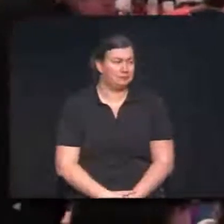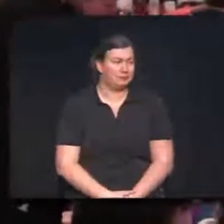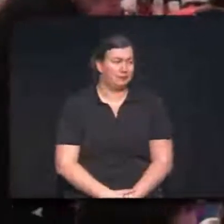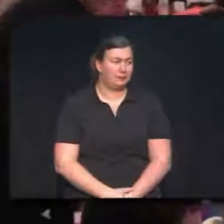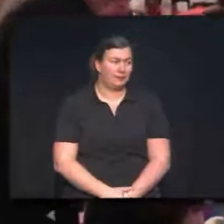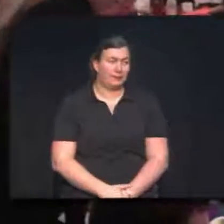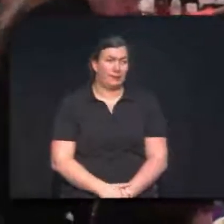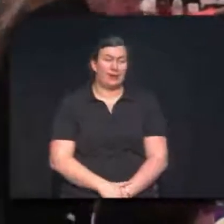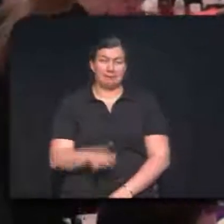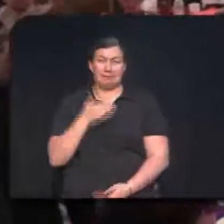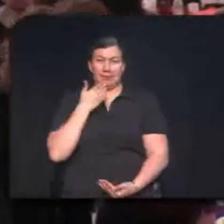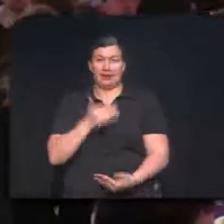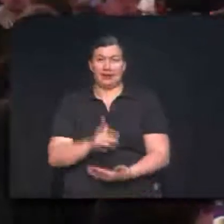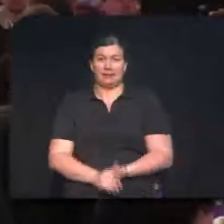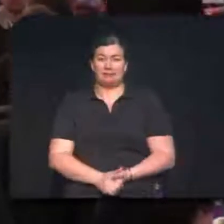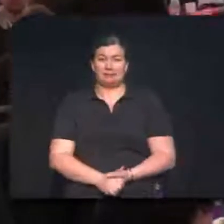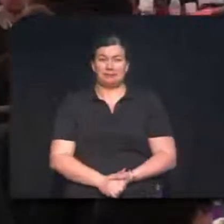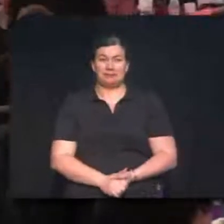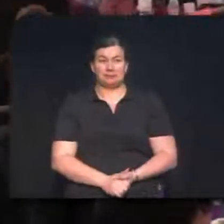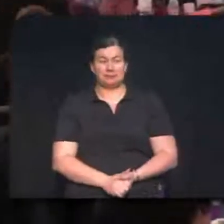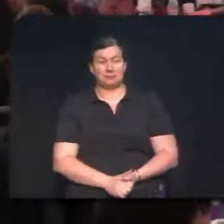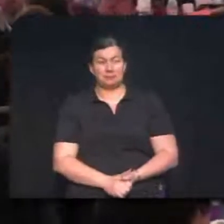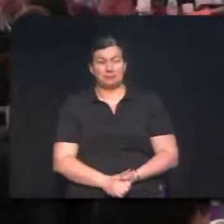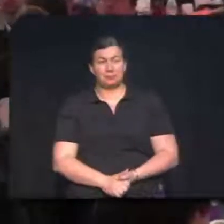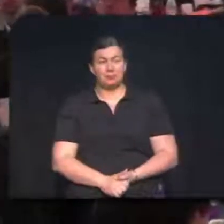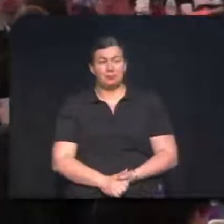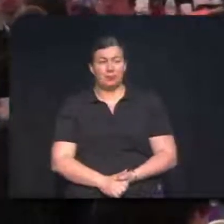danke auch von mir und jetzt kommt noch ein konterbeitrag